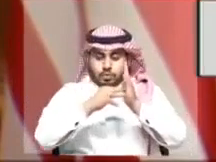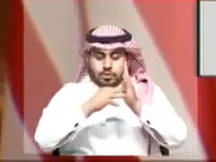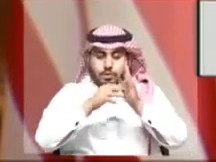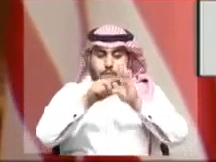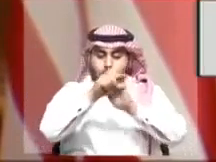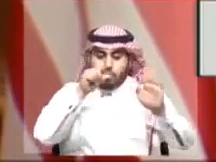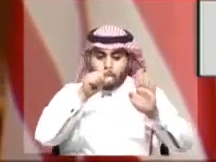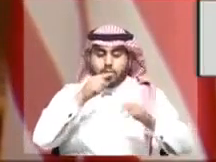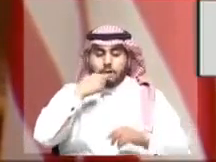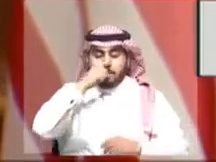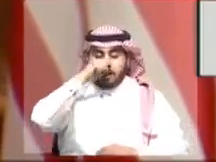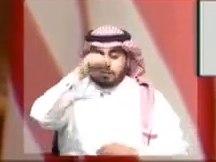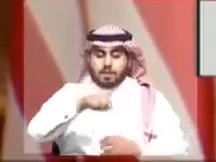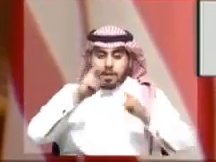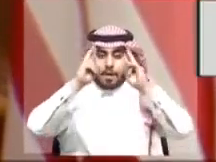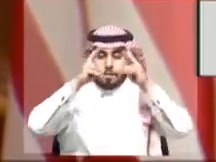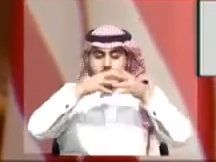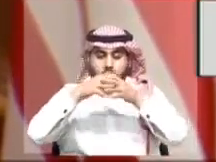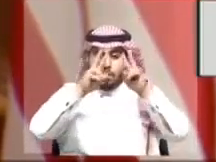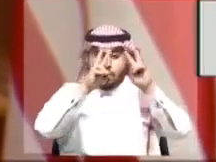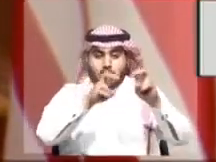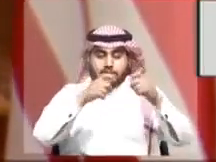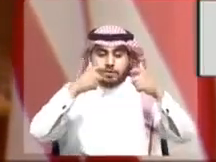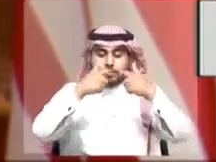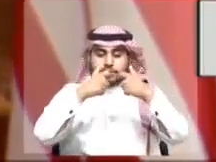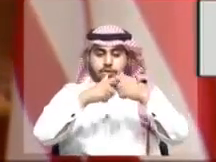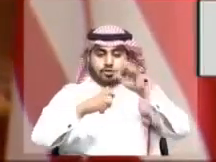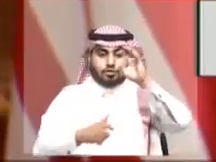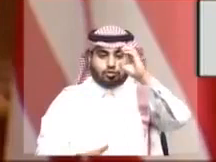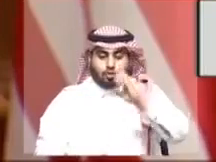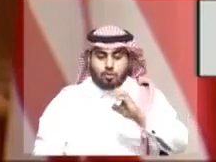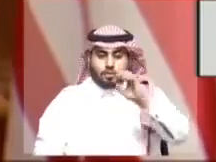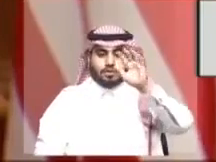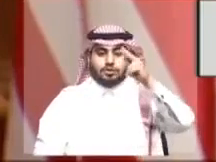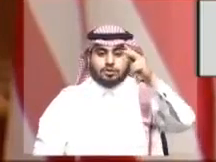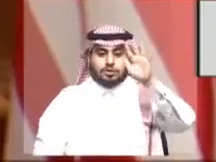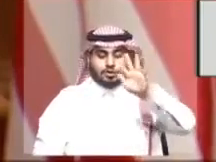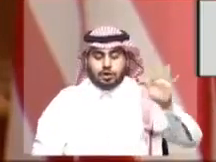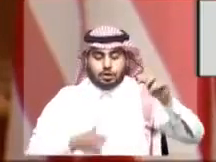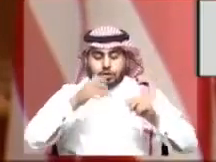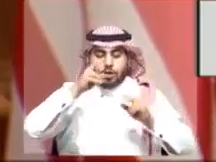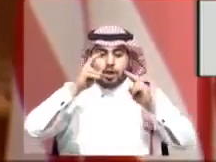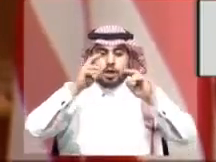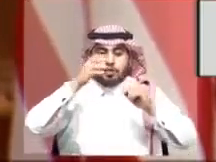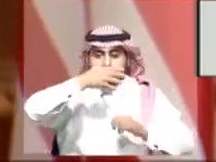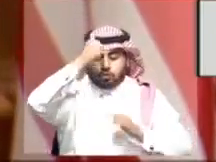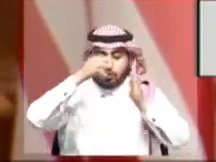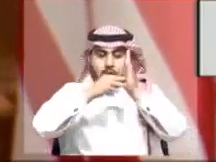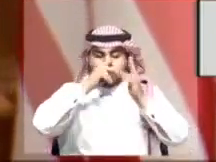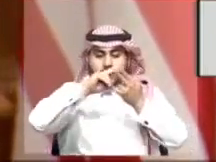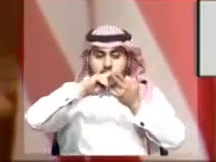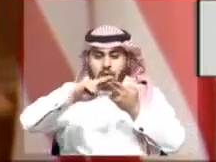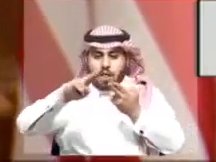الخارجية الأمريكي التزام بلاده بوقف إطلاق النار في جنوب شرق سوريا ودعم الجهود الأممية للتوصل إلى